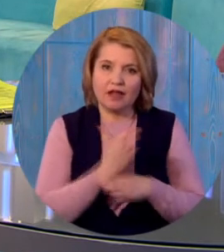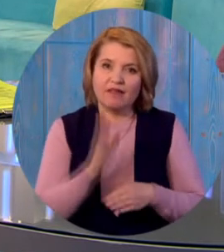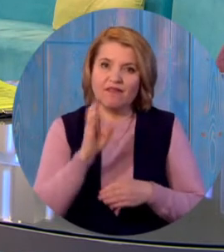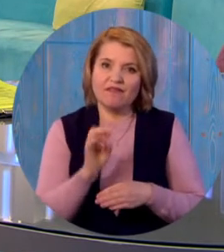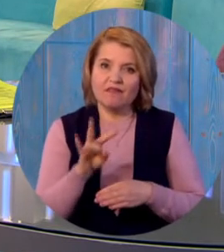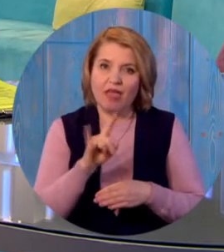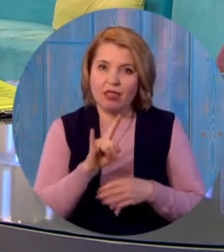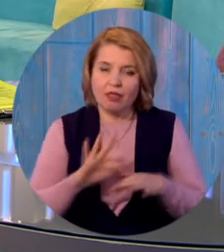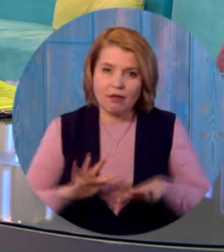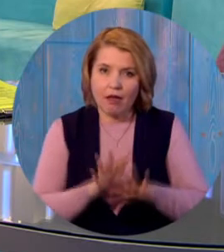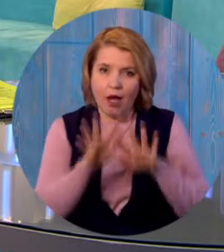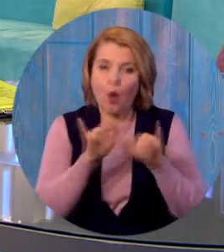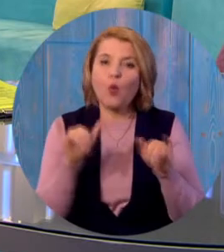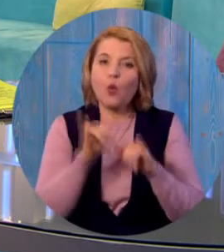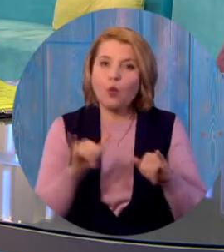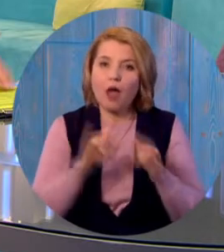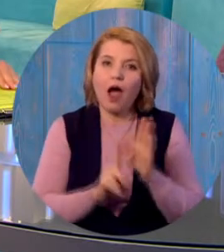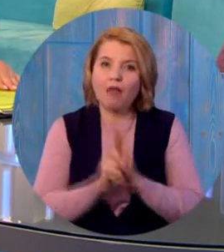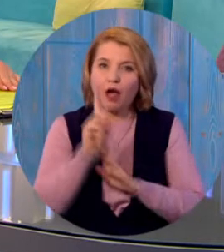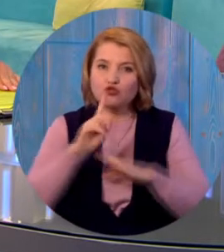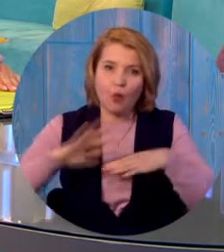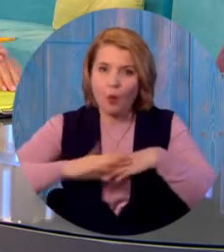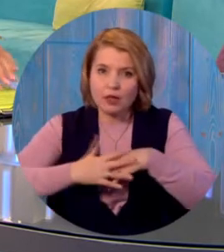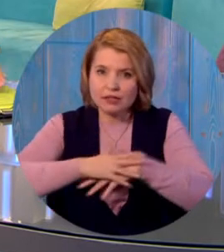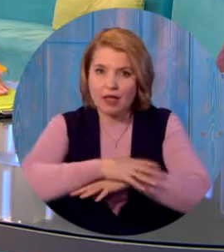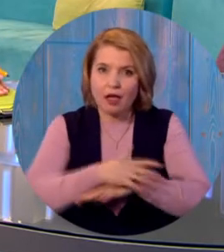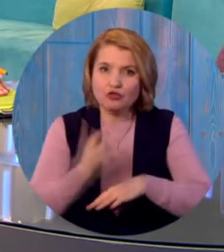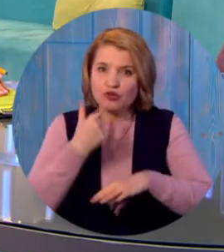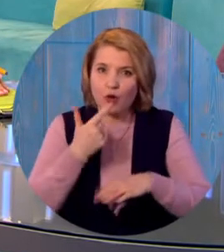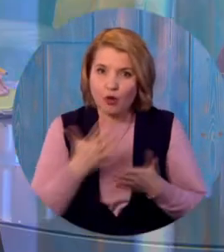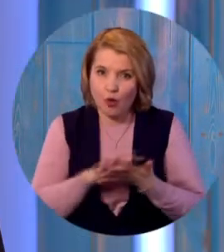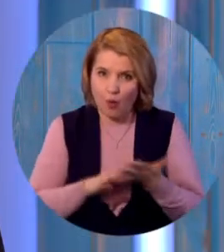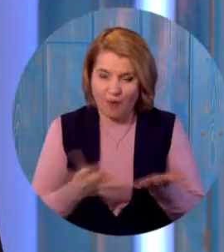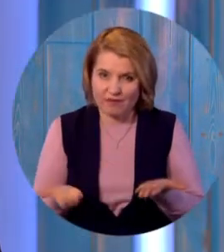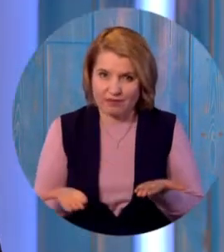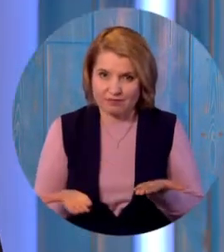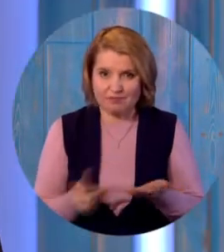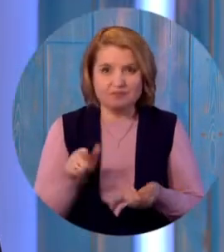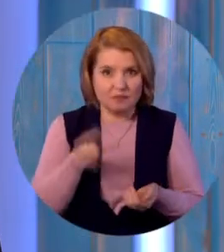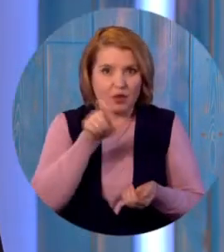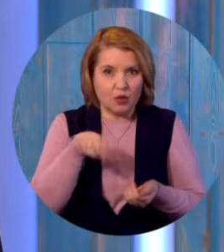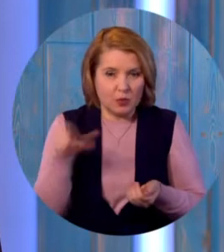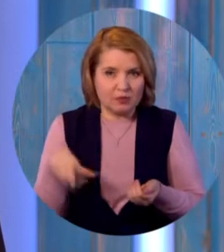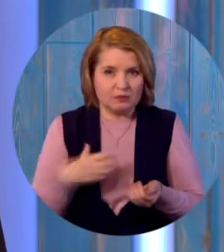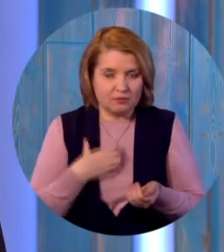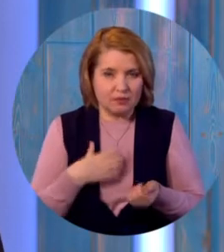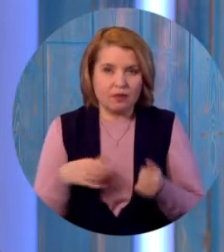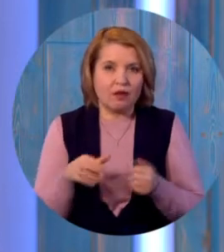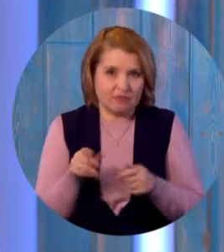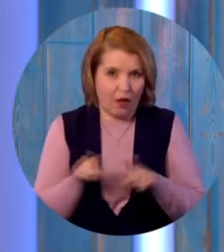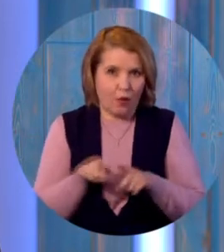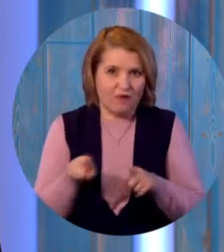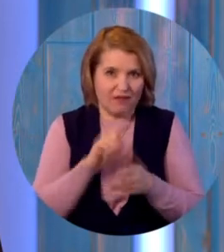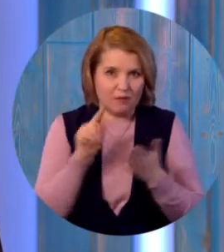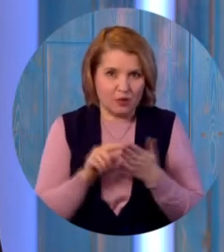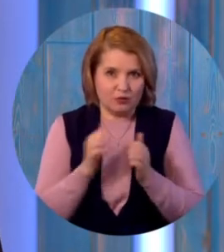же потечет кровь? Спасибо за вопрос. Кстати, очень часто, да, такой это вопрос. Очень часто задаю такой вопрос. Но на самом деле, опять